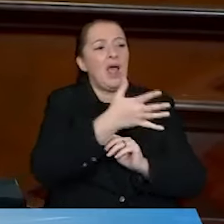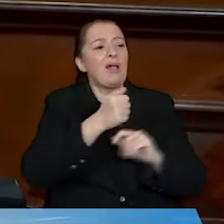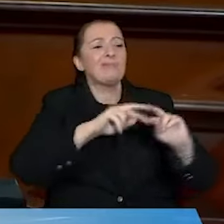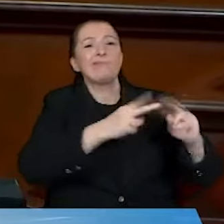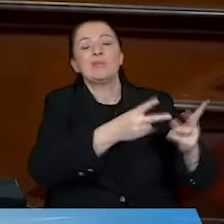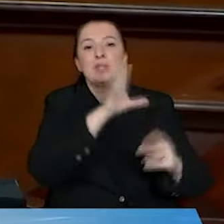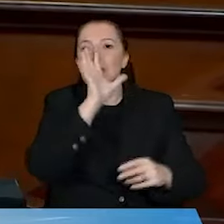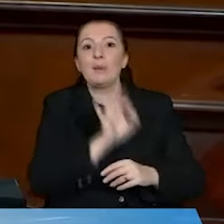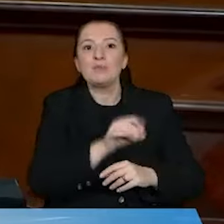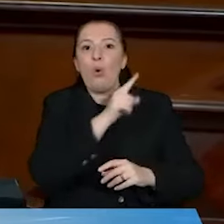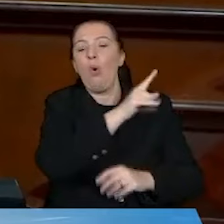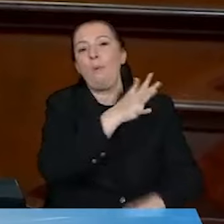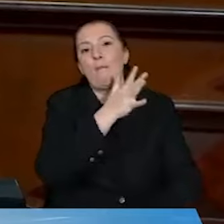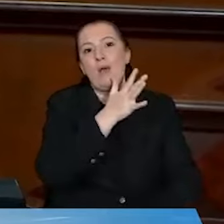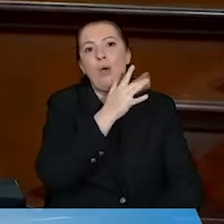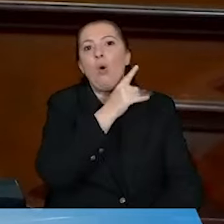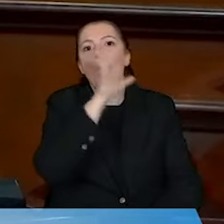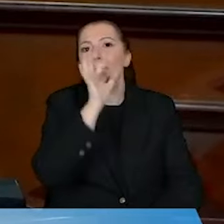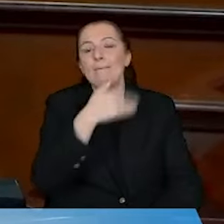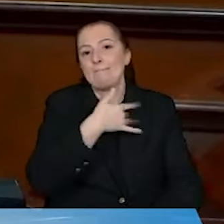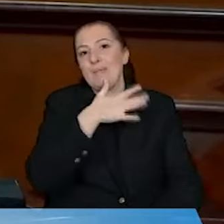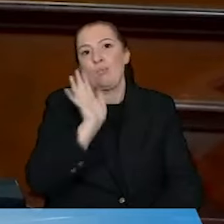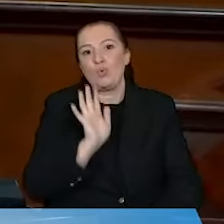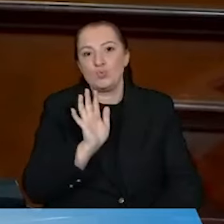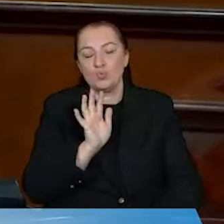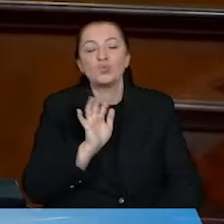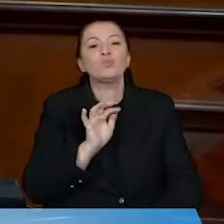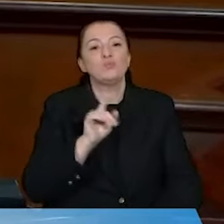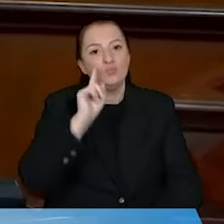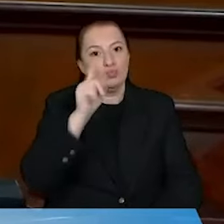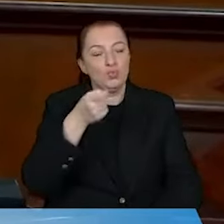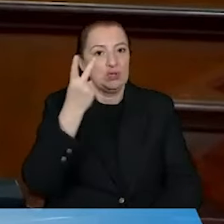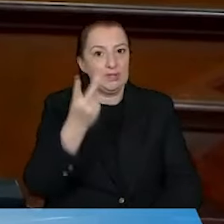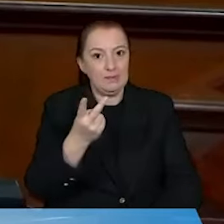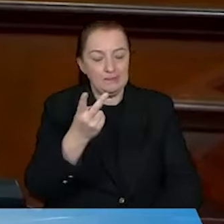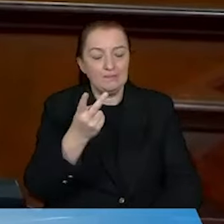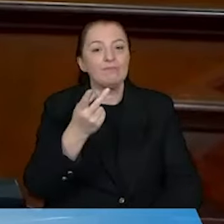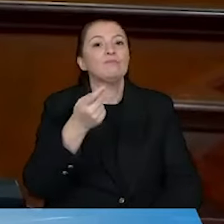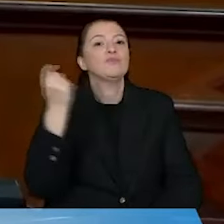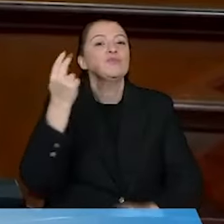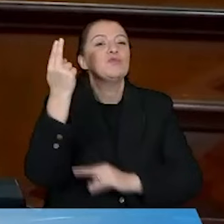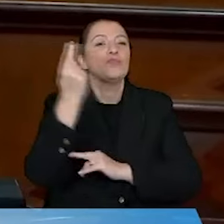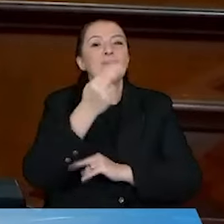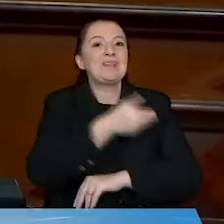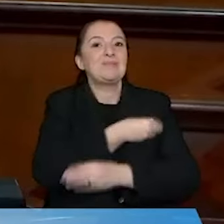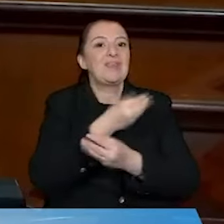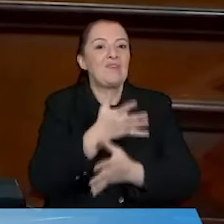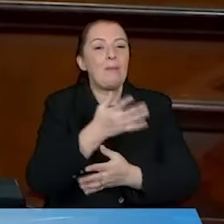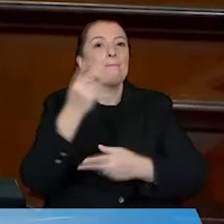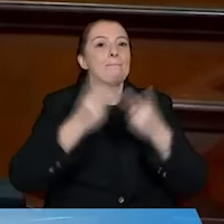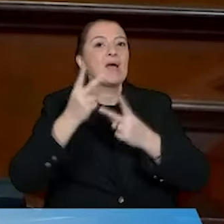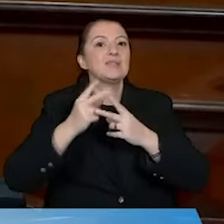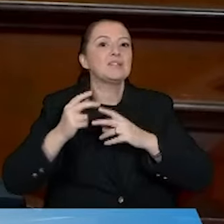diyen kimse o biliyor. Ama o kim, biz onu bilmiyoruz. Bulgu 2. Şirketin hizmet sunumunda kullandığı bazı